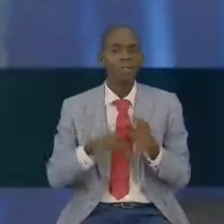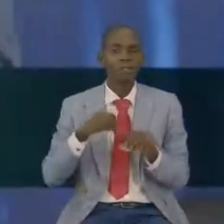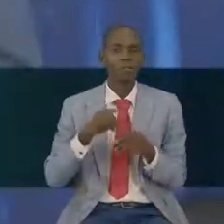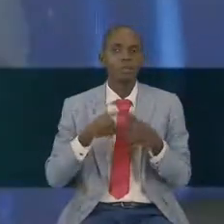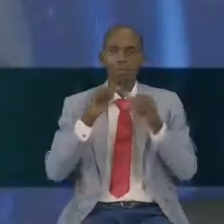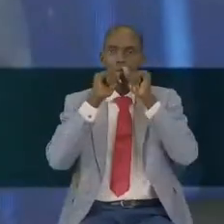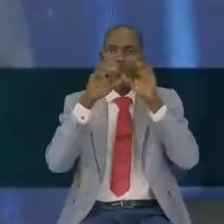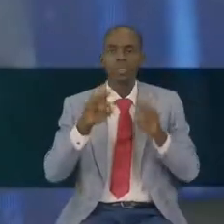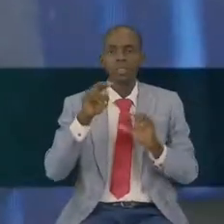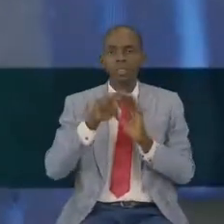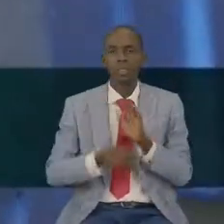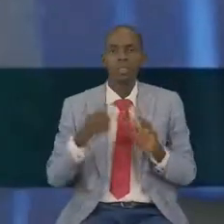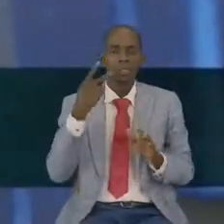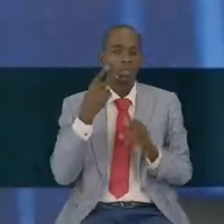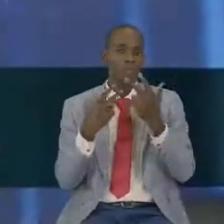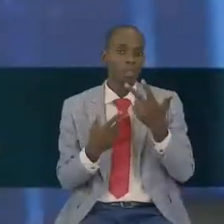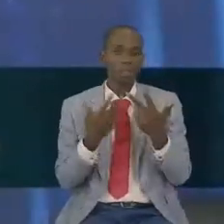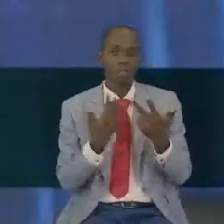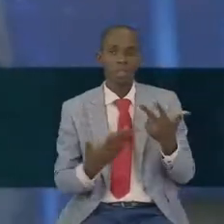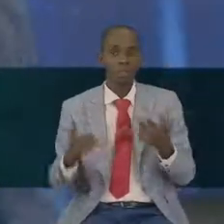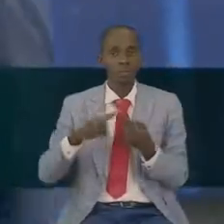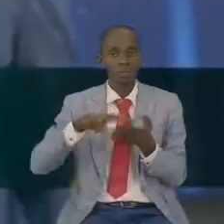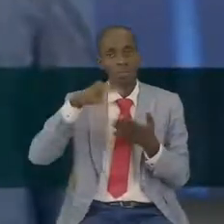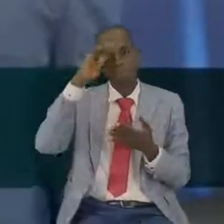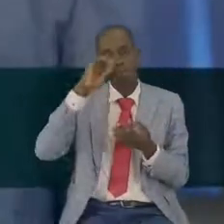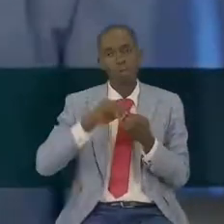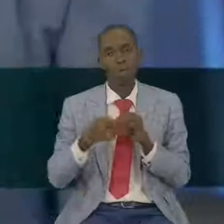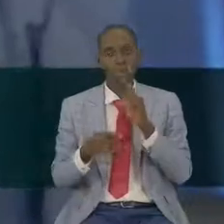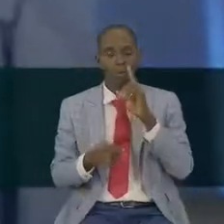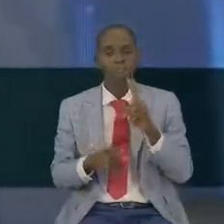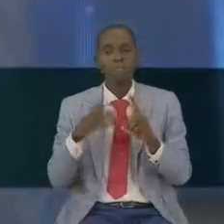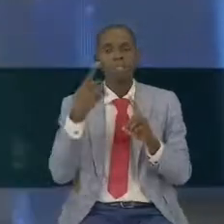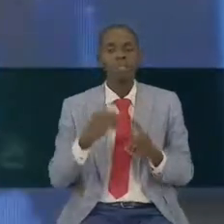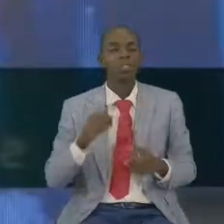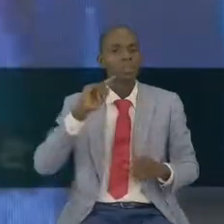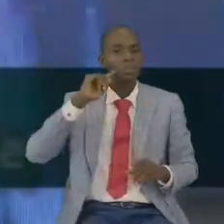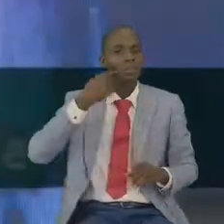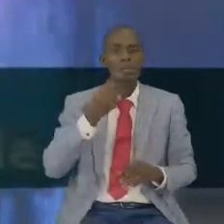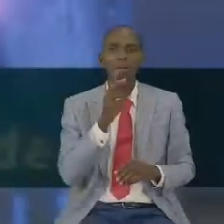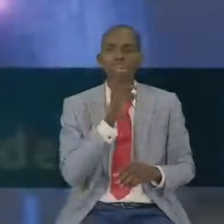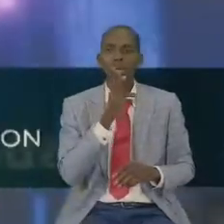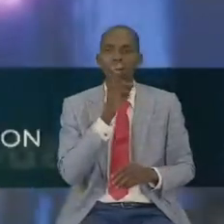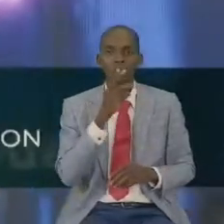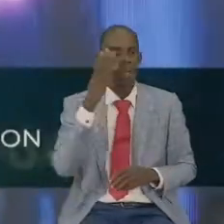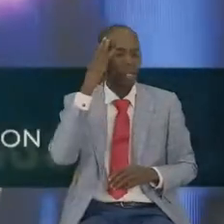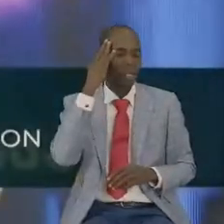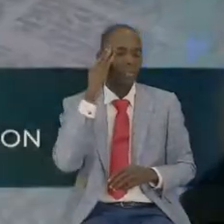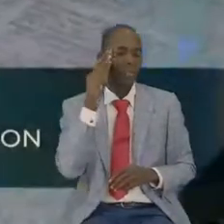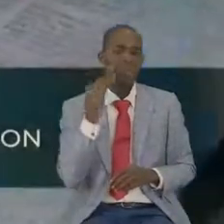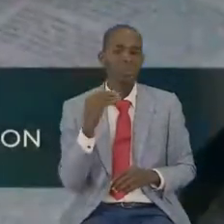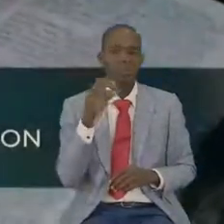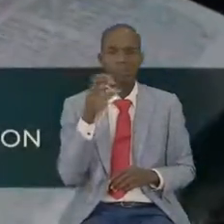y a 3 points à considérer. Premièrement, les expériences de l'eau amère dans